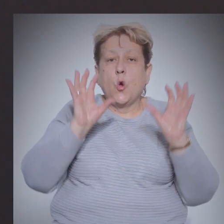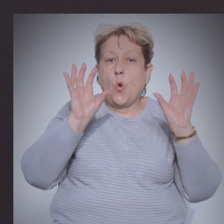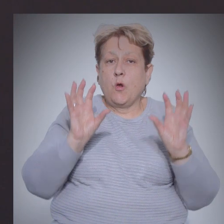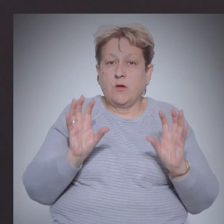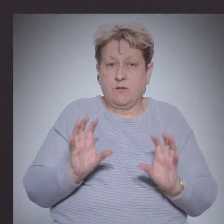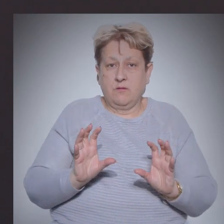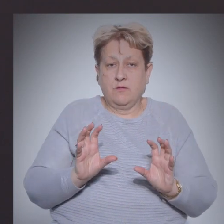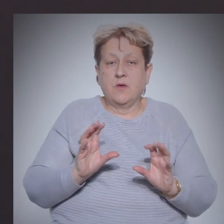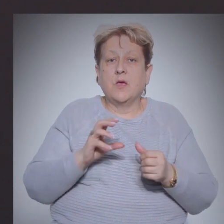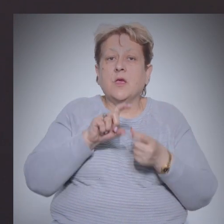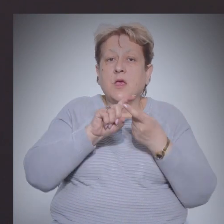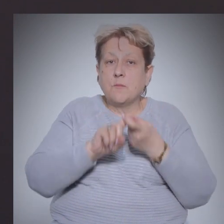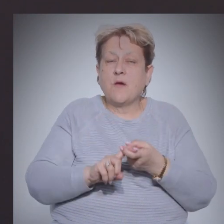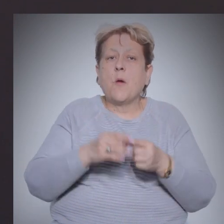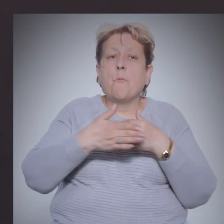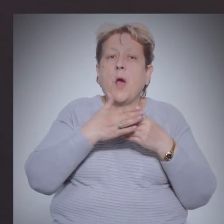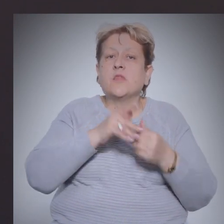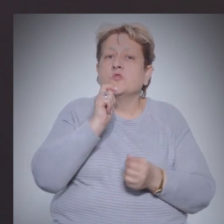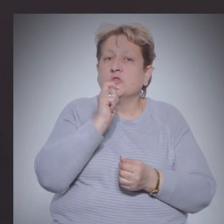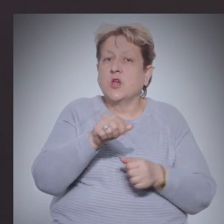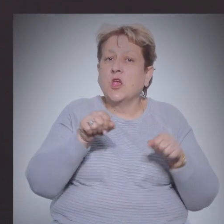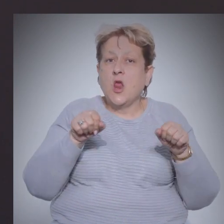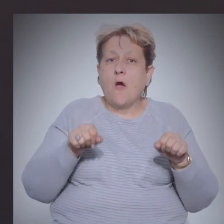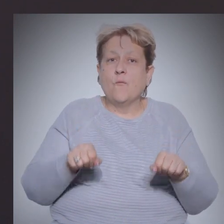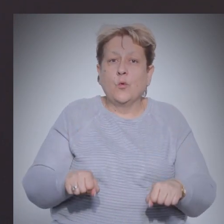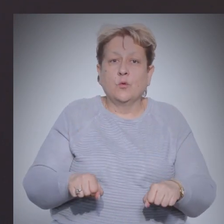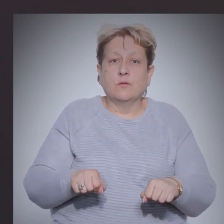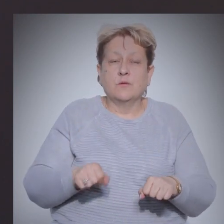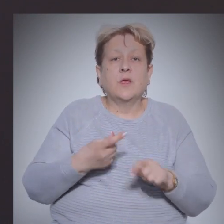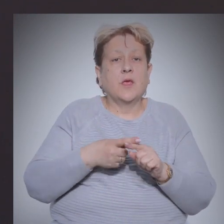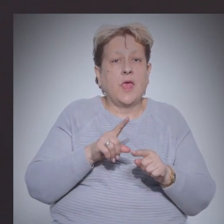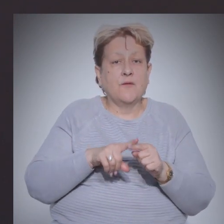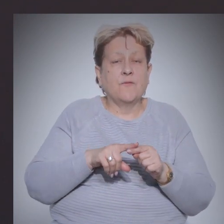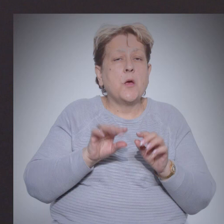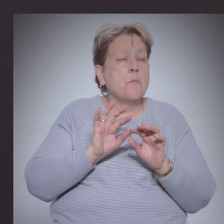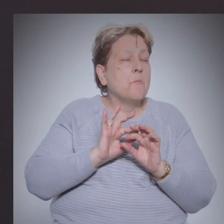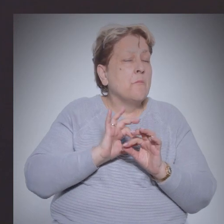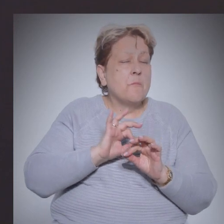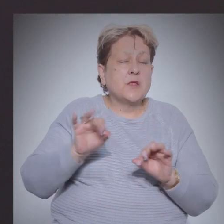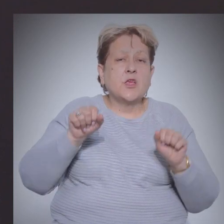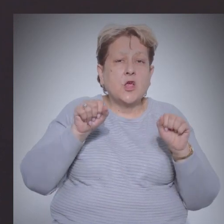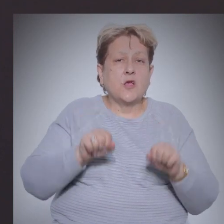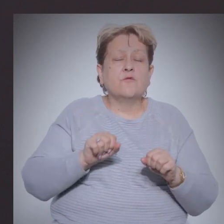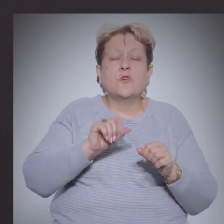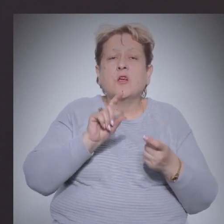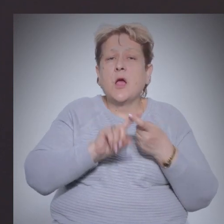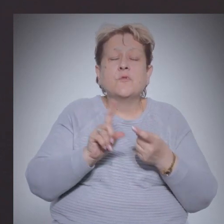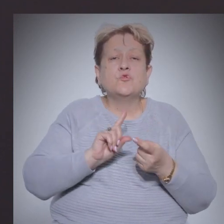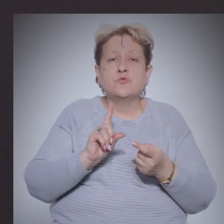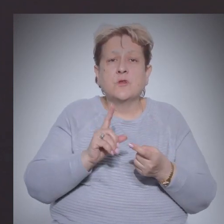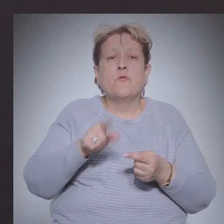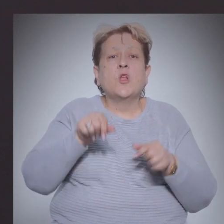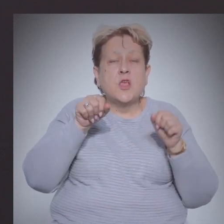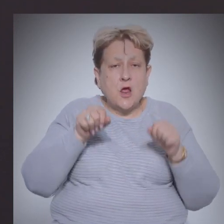որենքի հիման վրա պատիժ նշանակվելու իրավունքը և բացարձակ իրավունքների